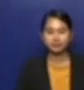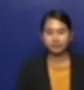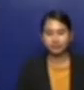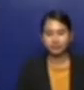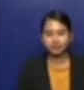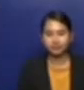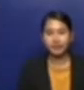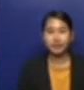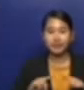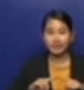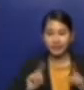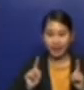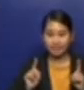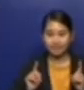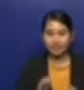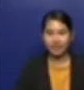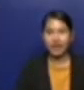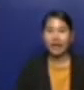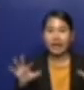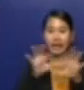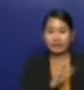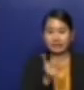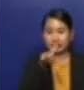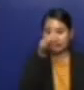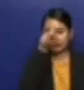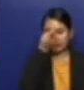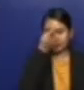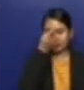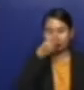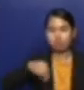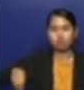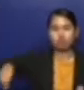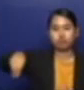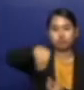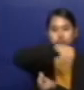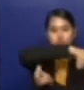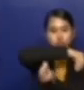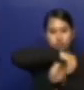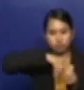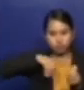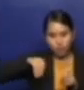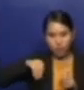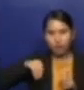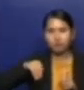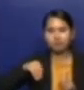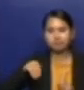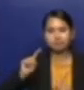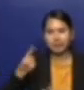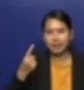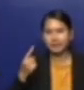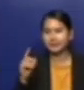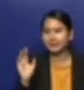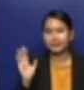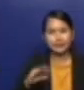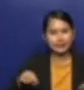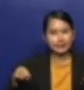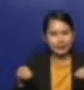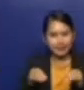ปแต่ไม่อยากให้กงกรรมกงเกวียนหรือล้อหมุนตรงเนี้ยมาเกิดขึ้นอีกวัย